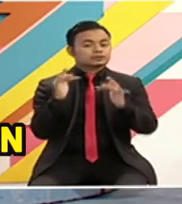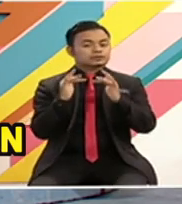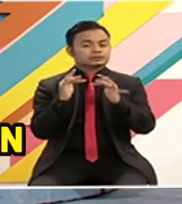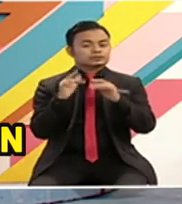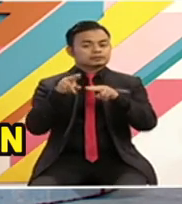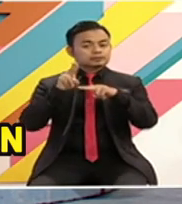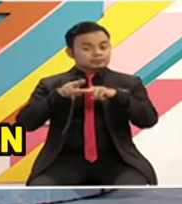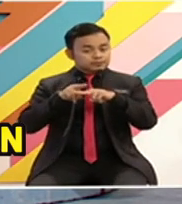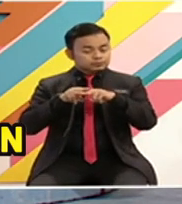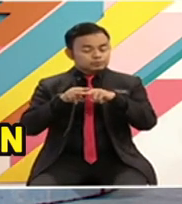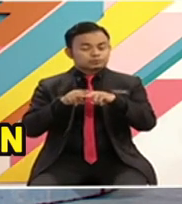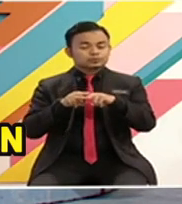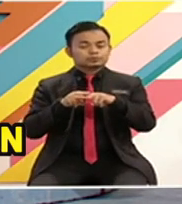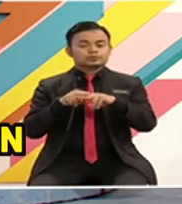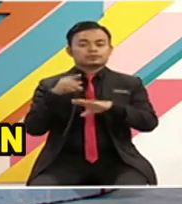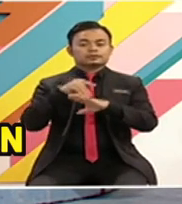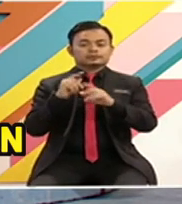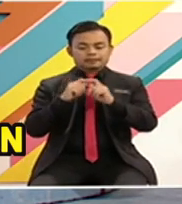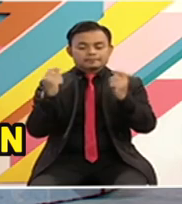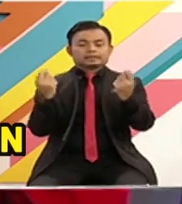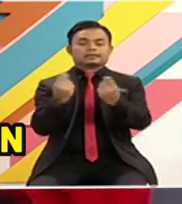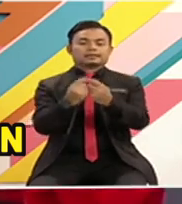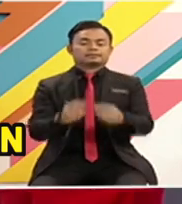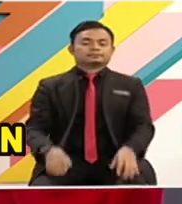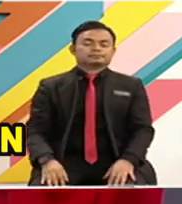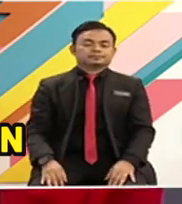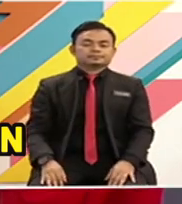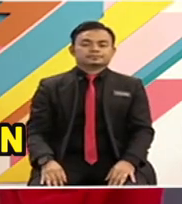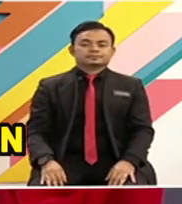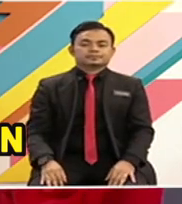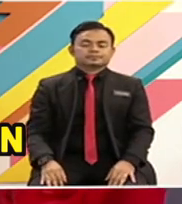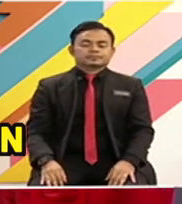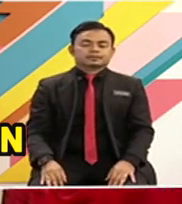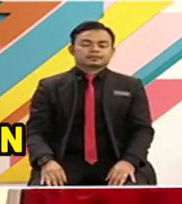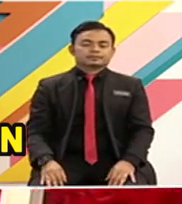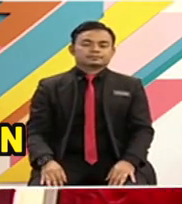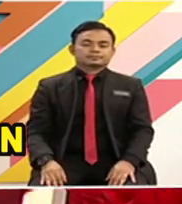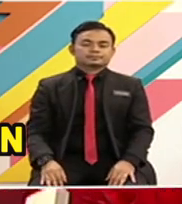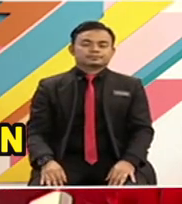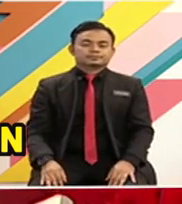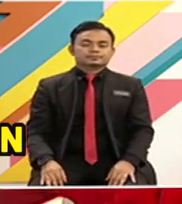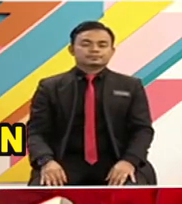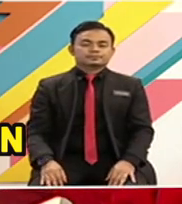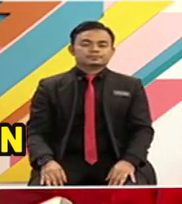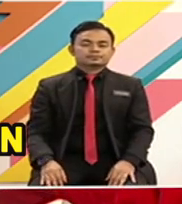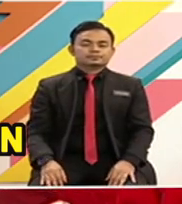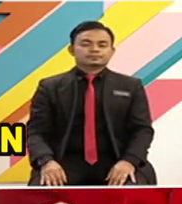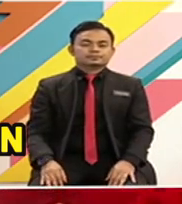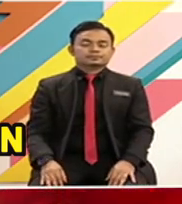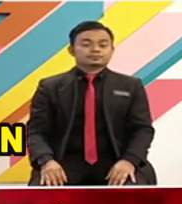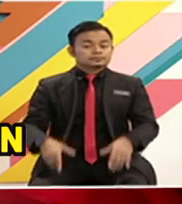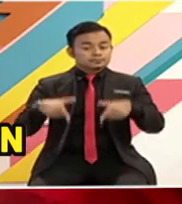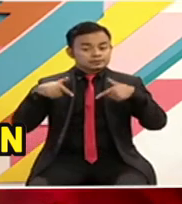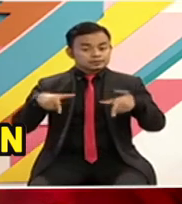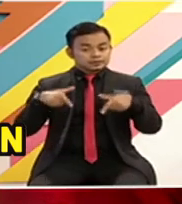Oke kontranya dari segi apa tuh okesayur ac-ac Ngu disebabkan kayune mungkin